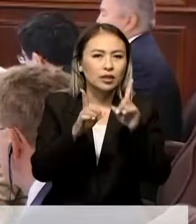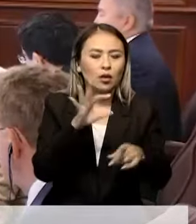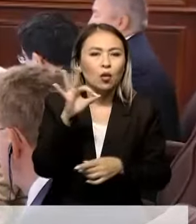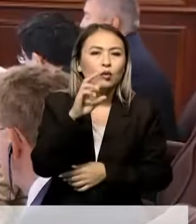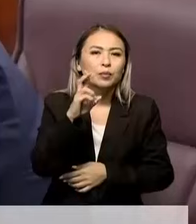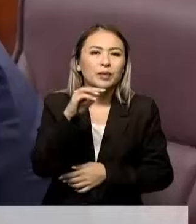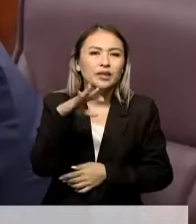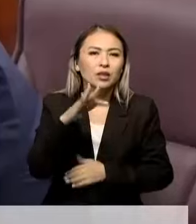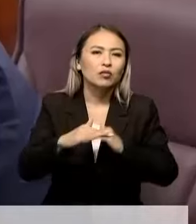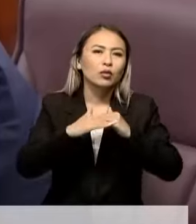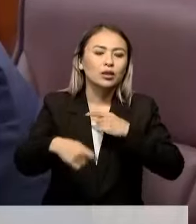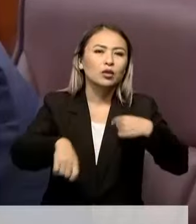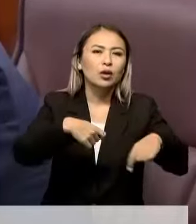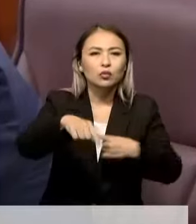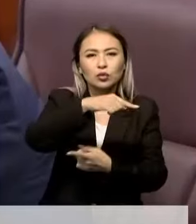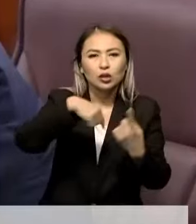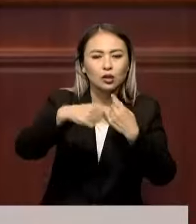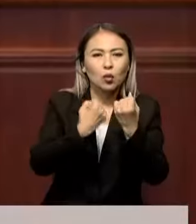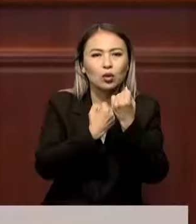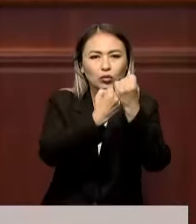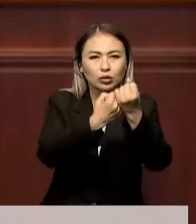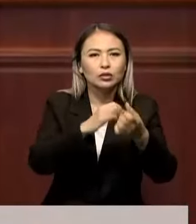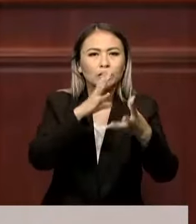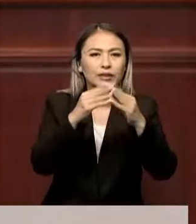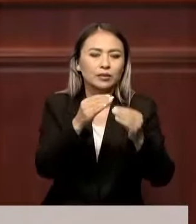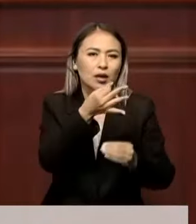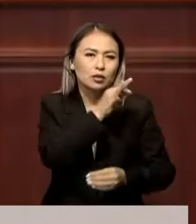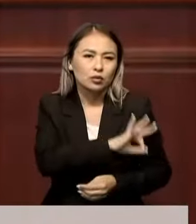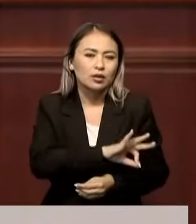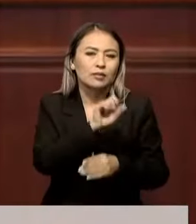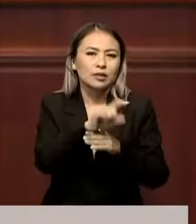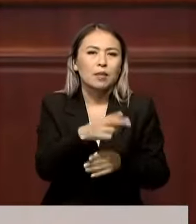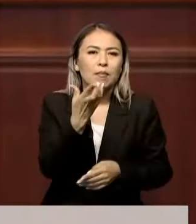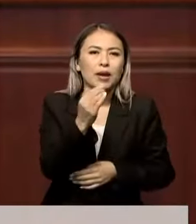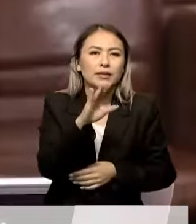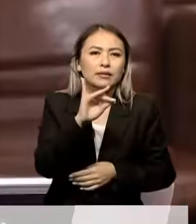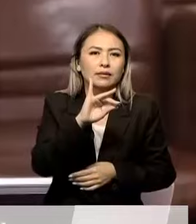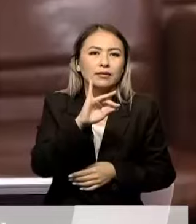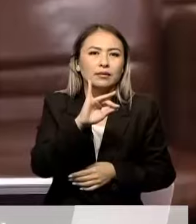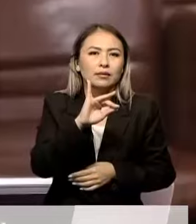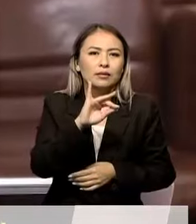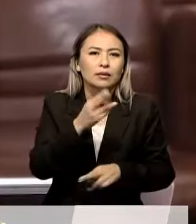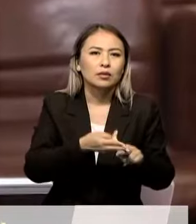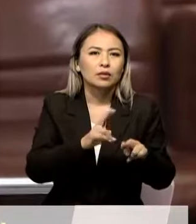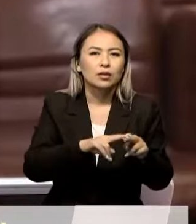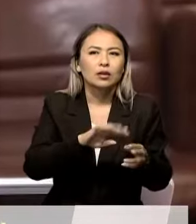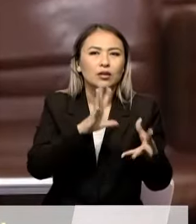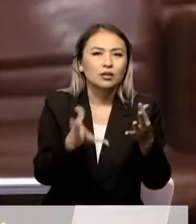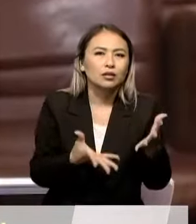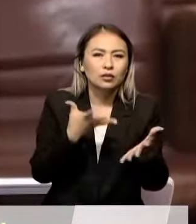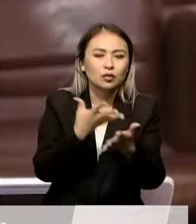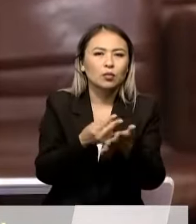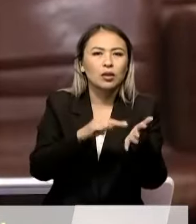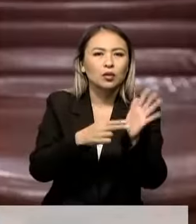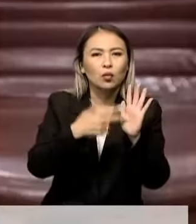отырысында айтылды. Олжас Бектенов отандық тауар өндірушілерді қолдау құралдарының тиімділігін арттыруды тапсырды. Бәйтерек холдингі